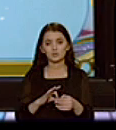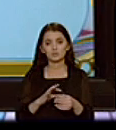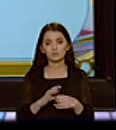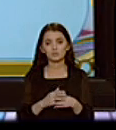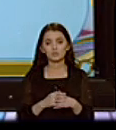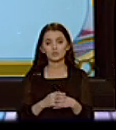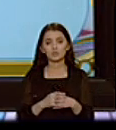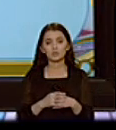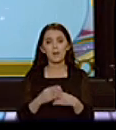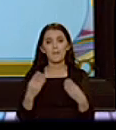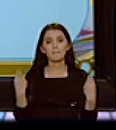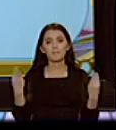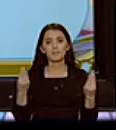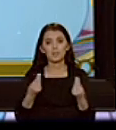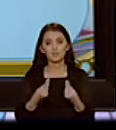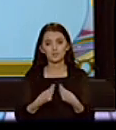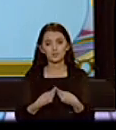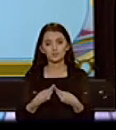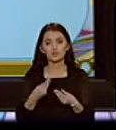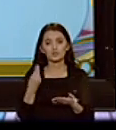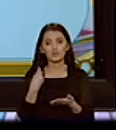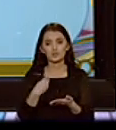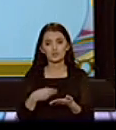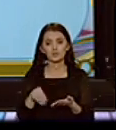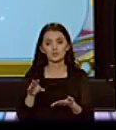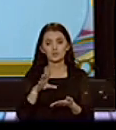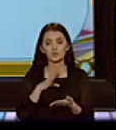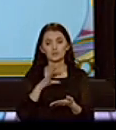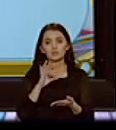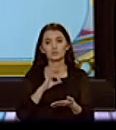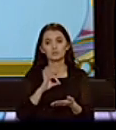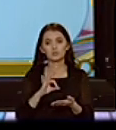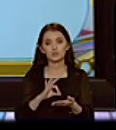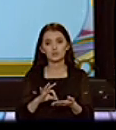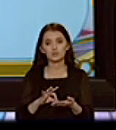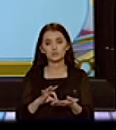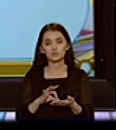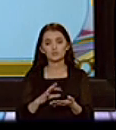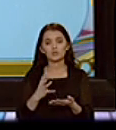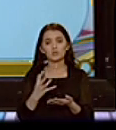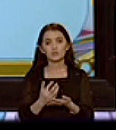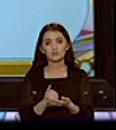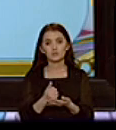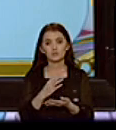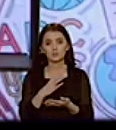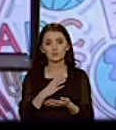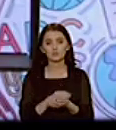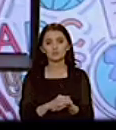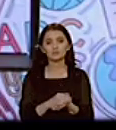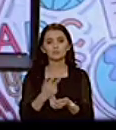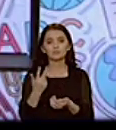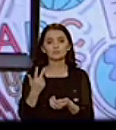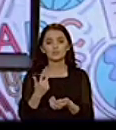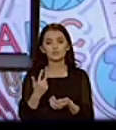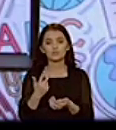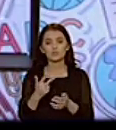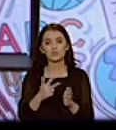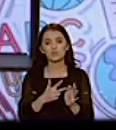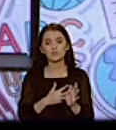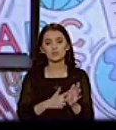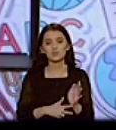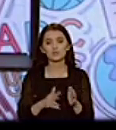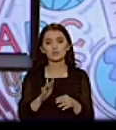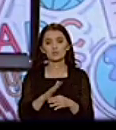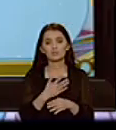sonini, ya'ni palto uchun xarid qilingan tugmalar sonini aniqlab oldik. 3-chisida